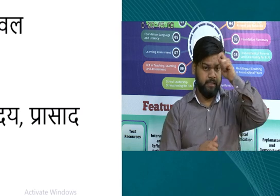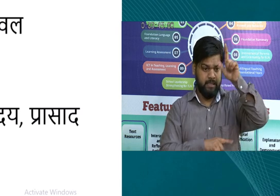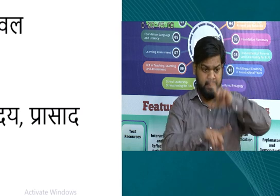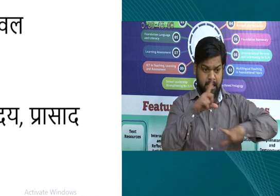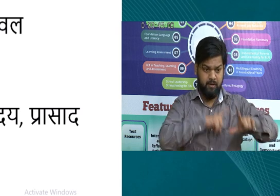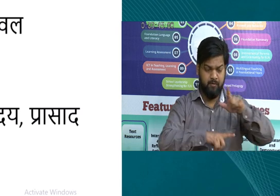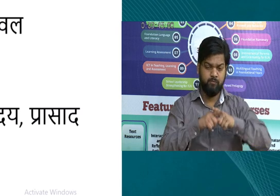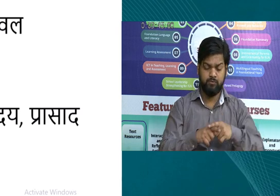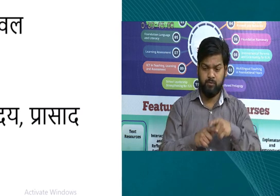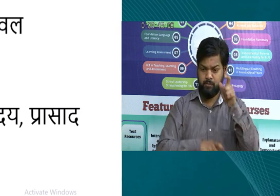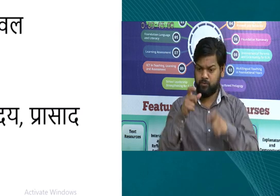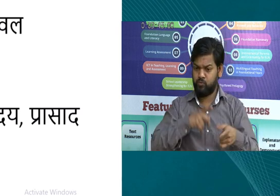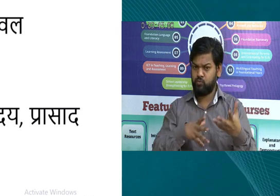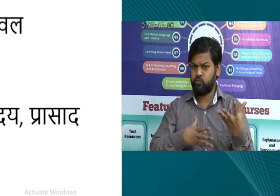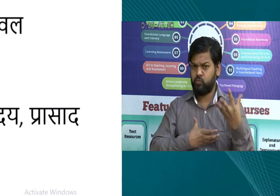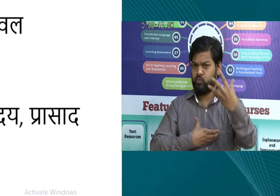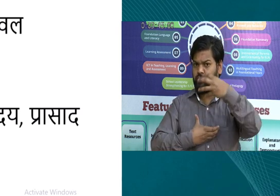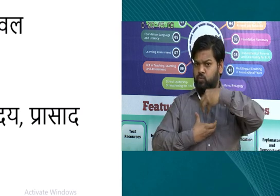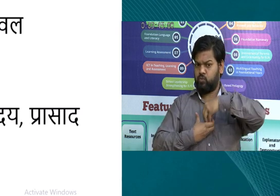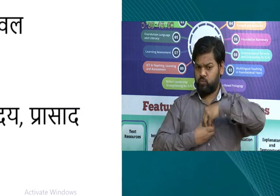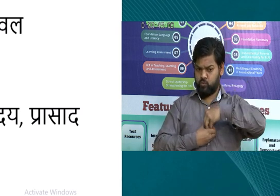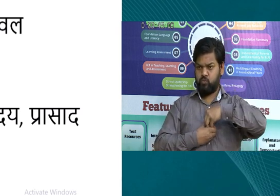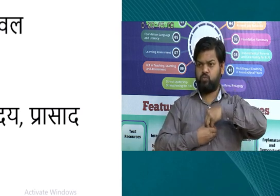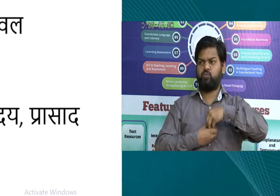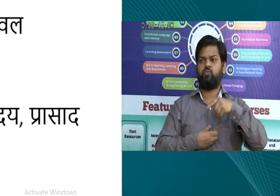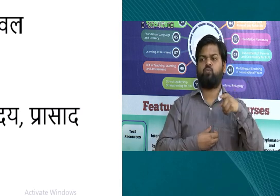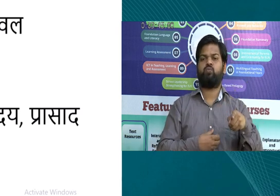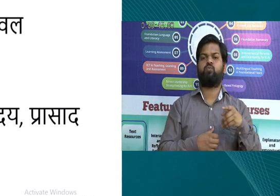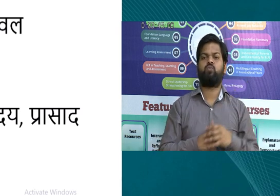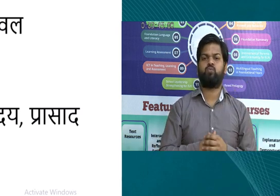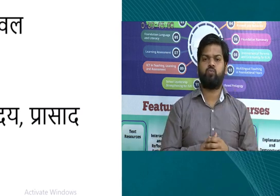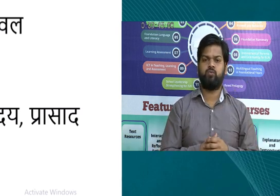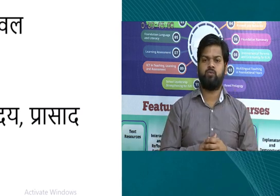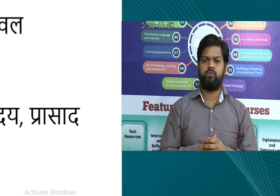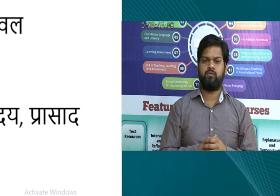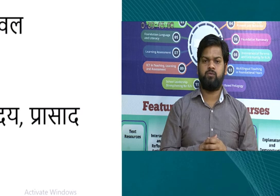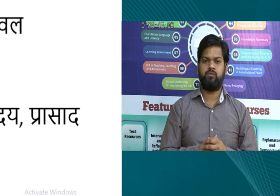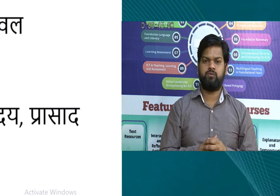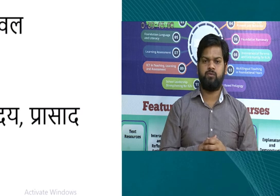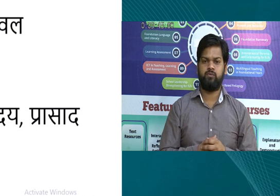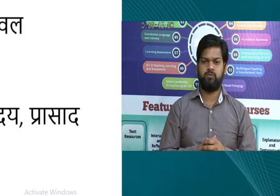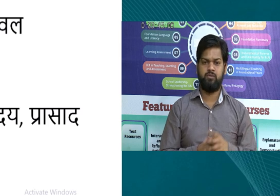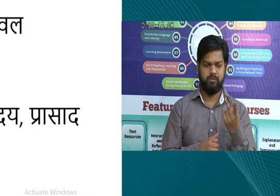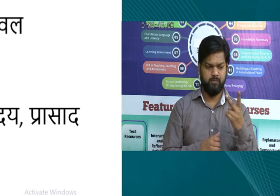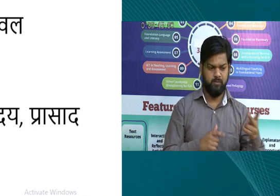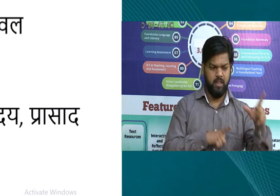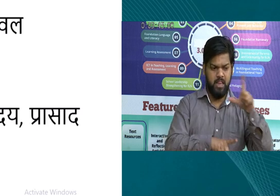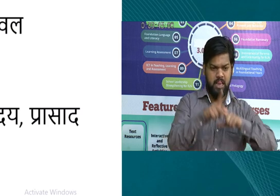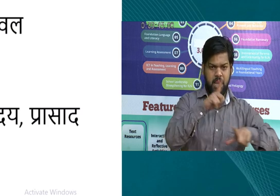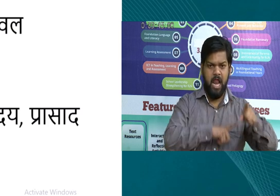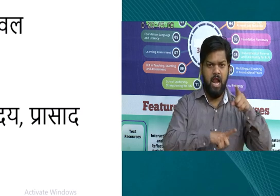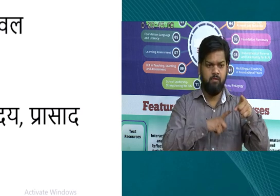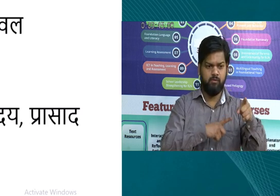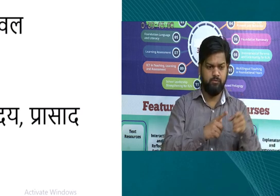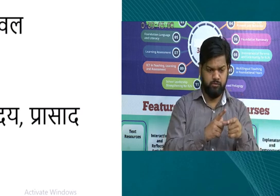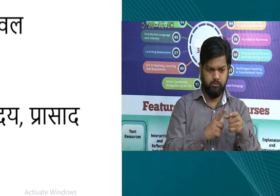जड़ पदार्थ यानी जिसके अंदर जीवन हो यानी कोई आत्मा ना हो ऐसे जड़ पदार्थ